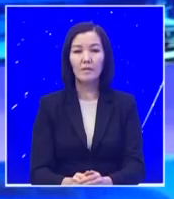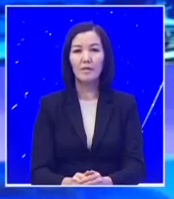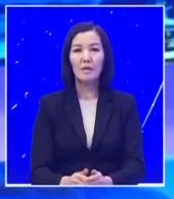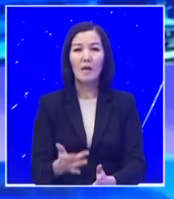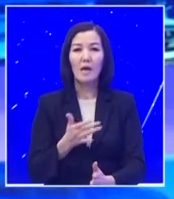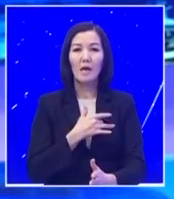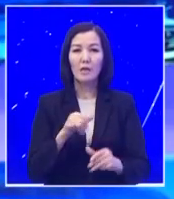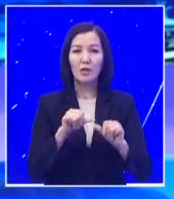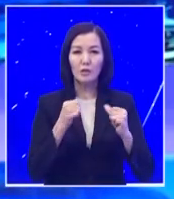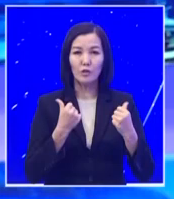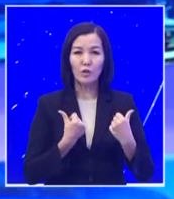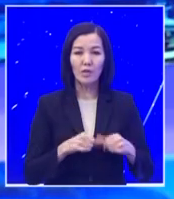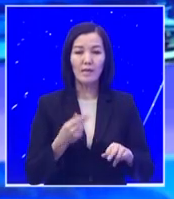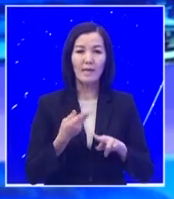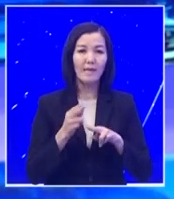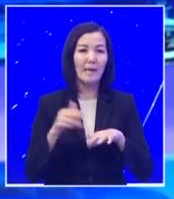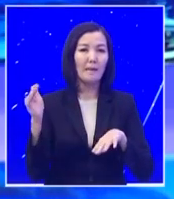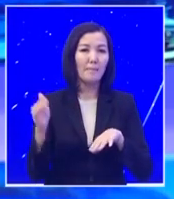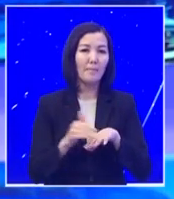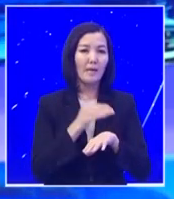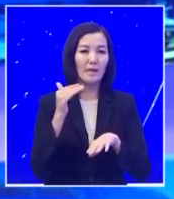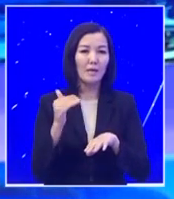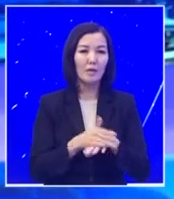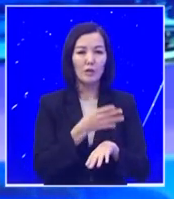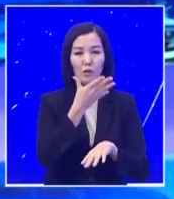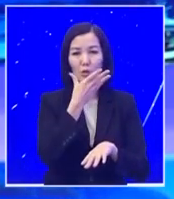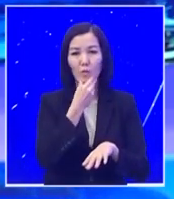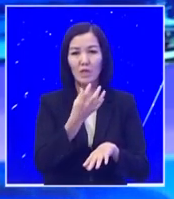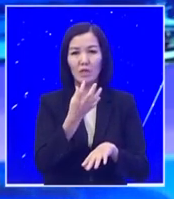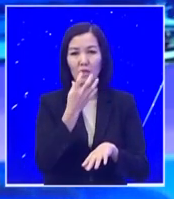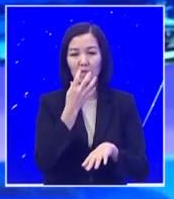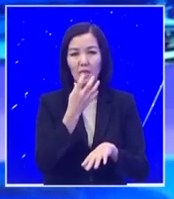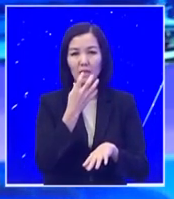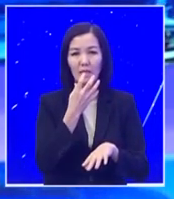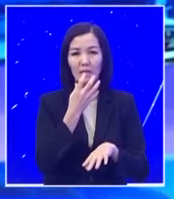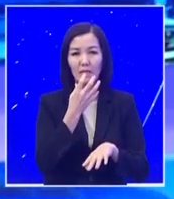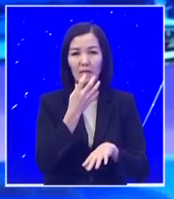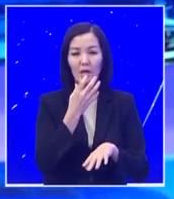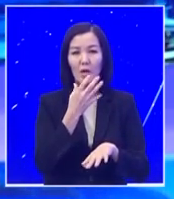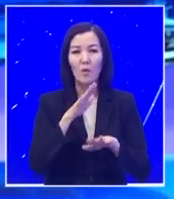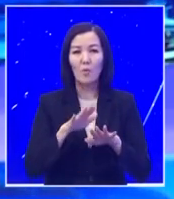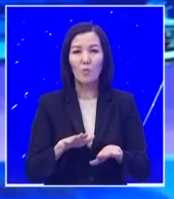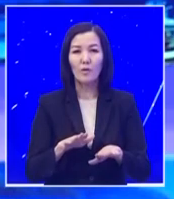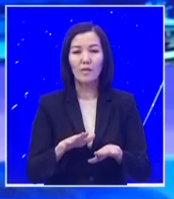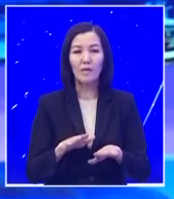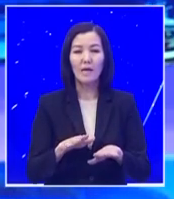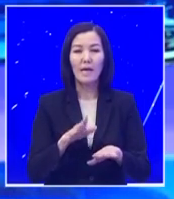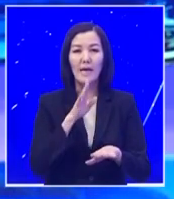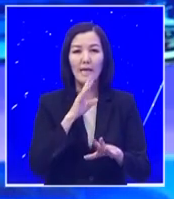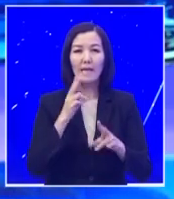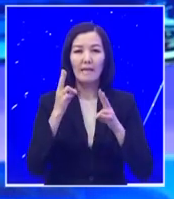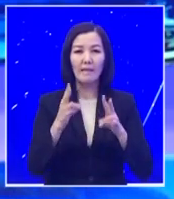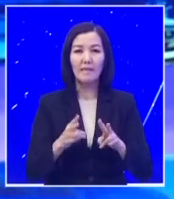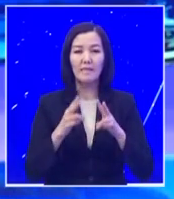Ана жүрегі жер бетіндегі мейірім мен ізгіліктің, сұлулық пен жылылықтың алтын қоймасы. Әйелдің нәзік жанының